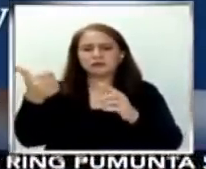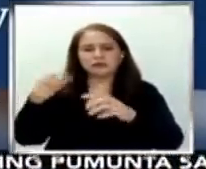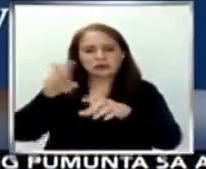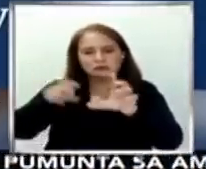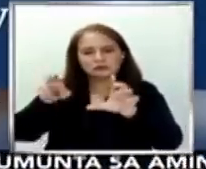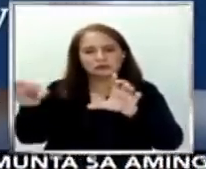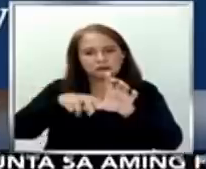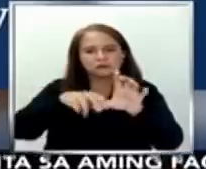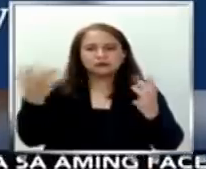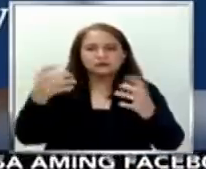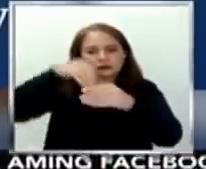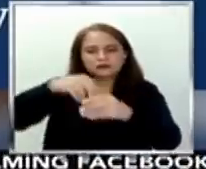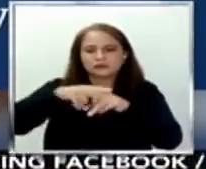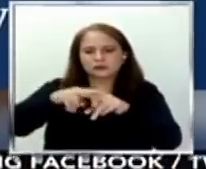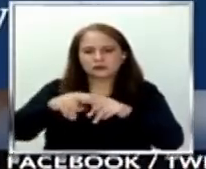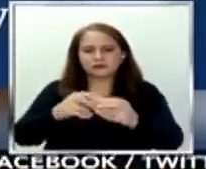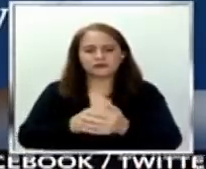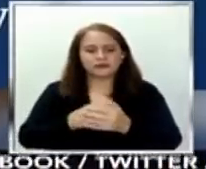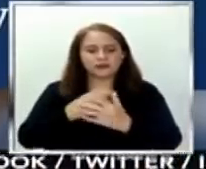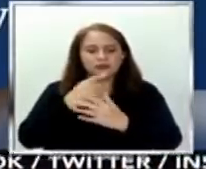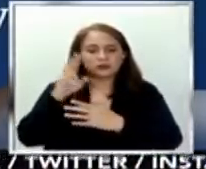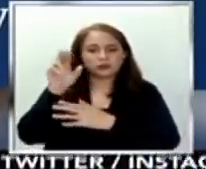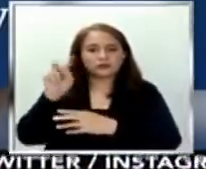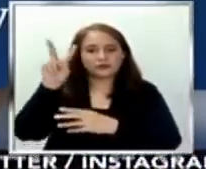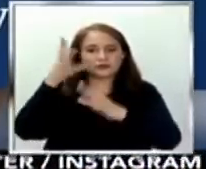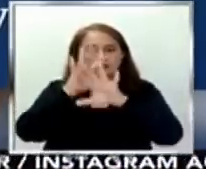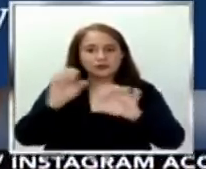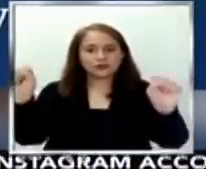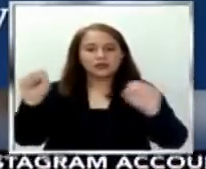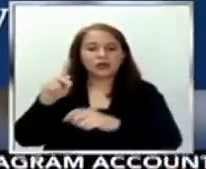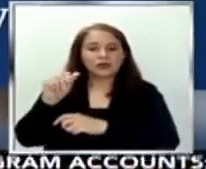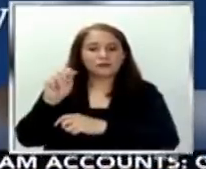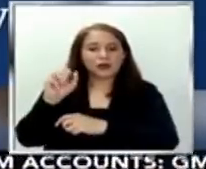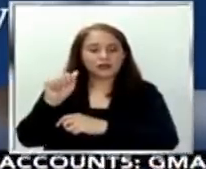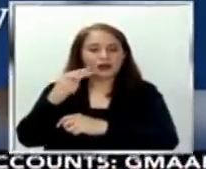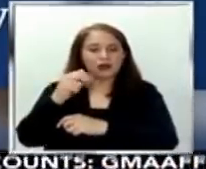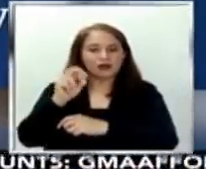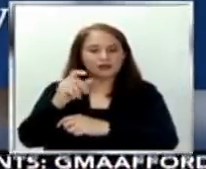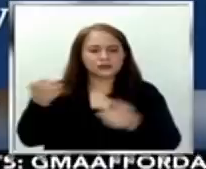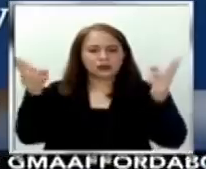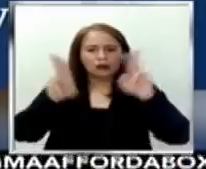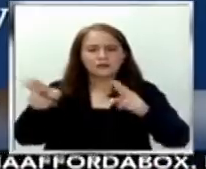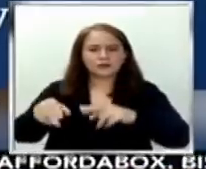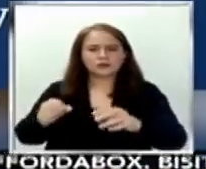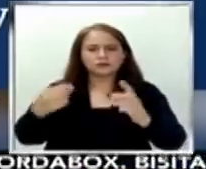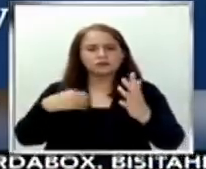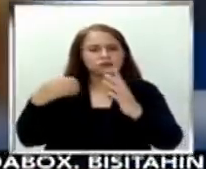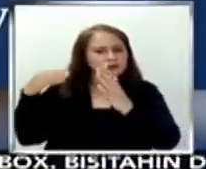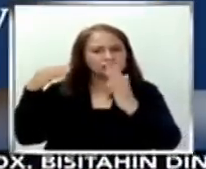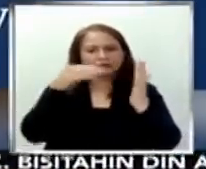Kinundina ng kauna-una ang Asian American U.S. Vice President na si Kamala Harris ang mga insidente ng pag-atake sa Asian American community